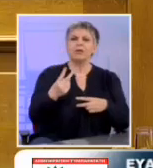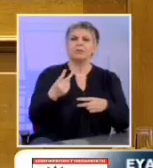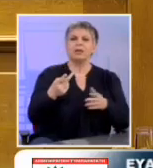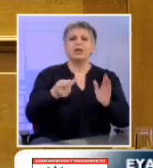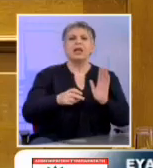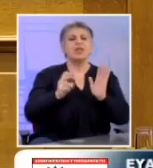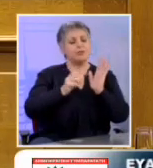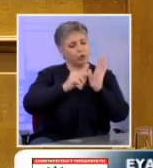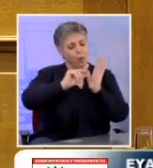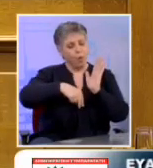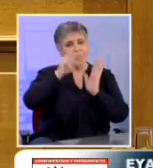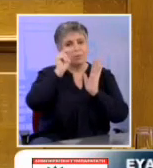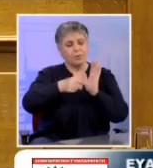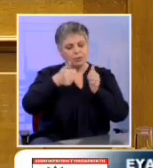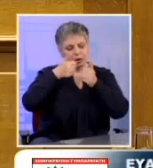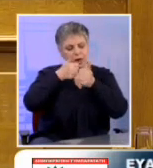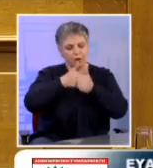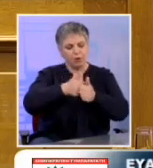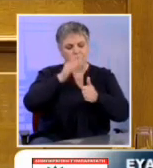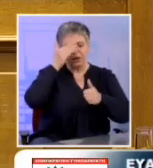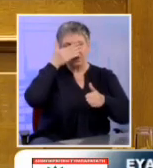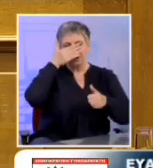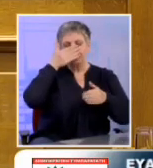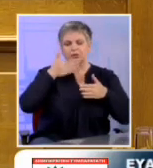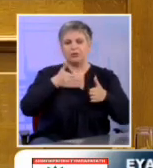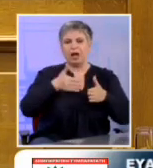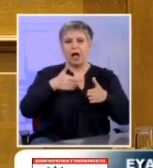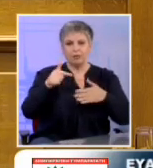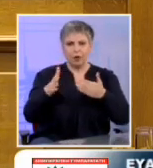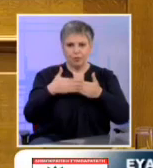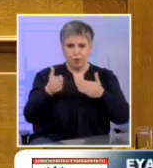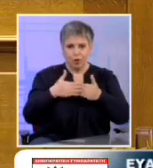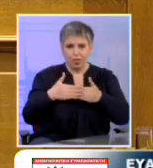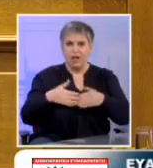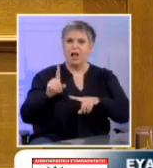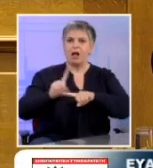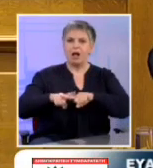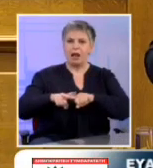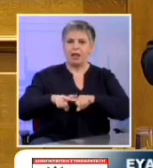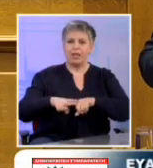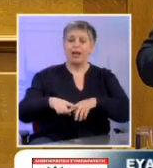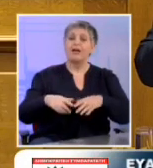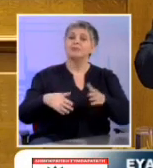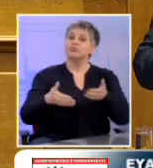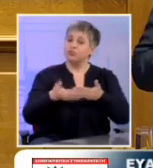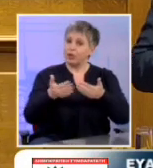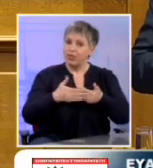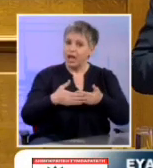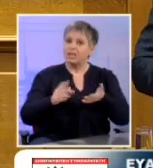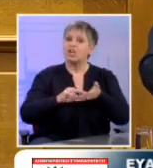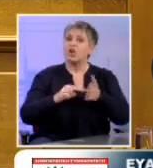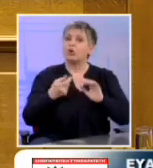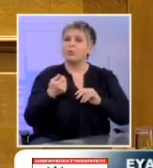Είναι καλό αυτό. Δεν βοηθάει ούτε τη χώρα, ούτε την οικονομία. Αυτό που χρειάζεται να κάνει η χώρα με εθνική